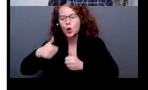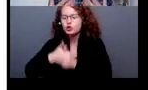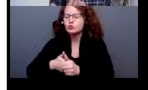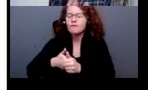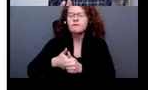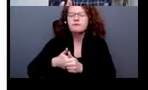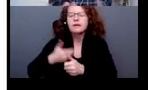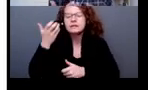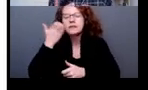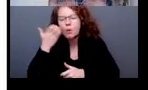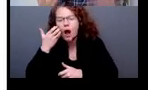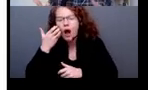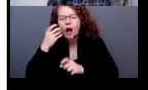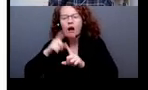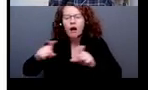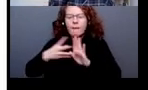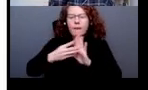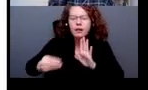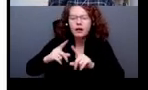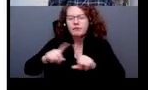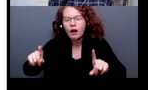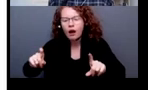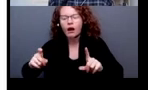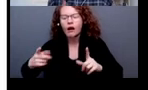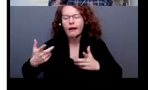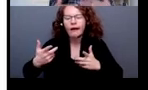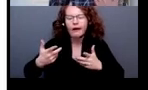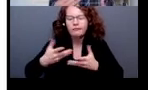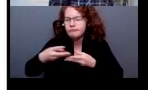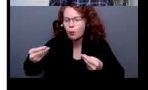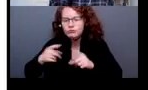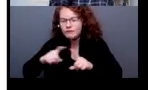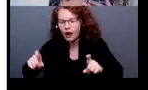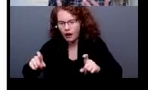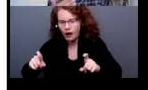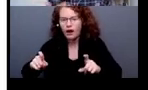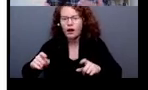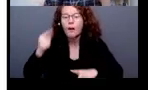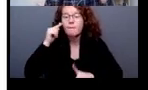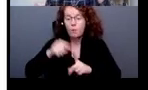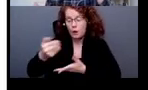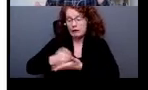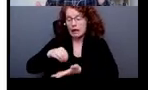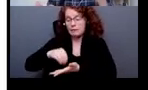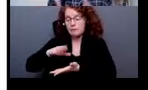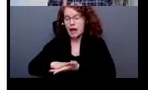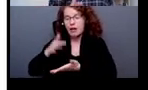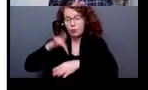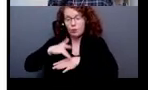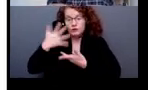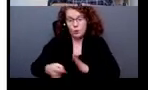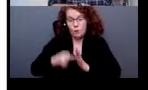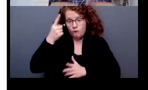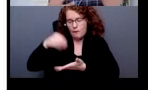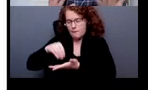dans les boutiques dans l'optique justement de pouvoir réparer à nouveau des objets